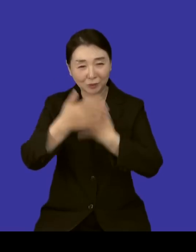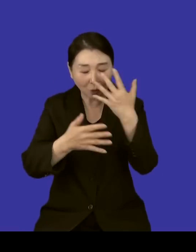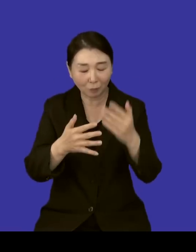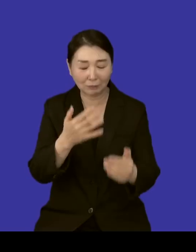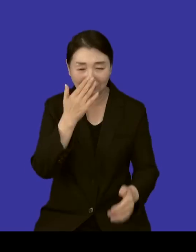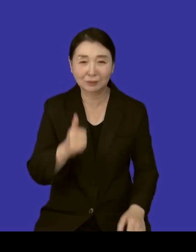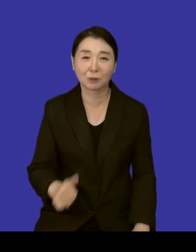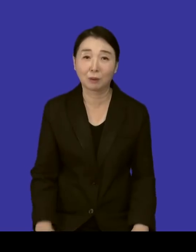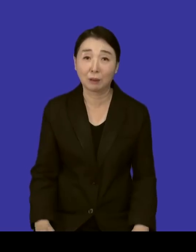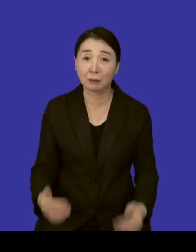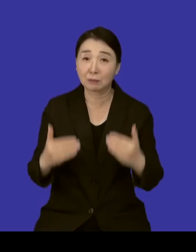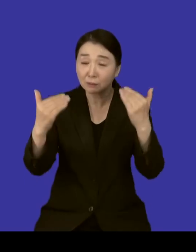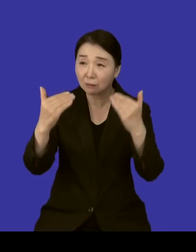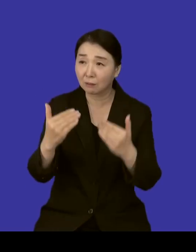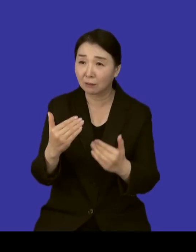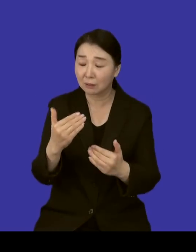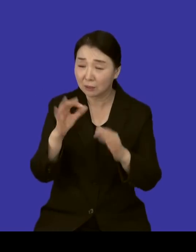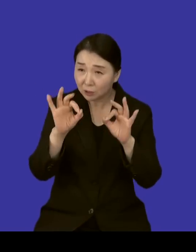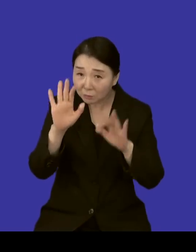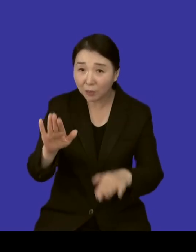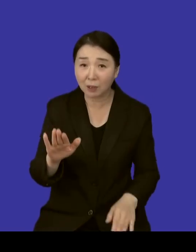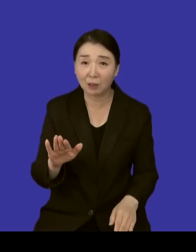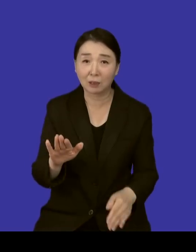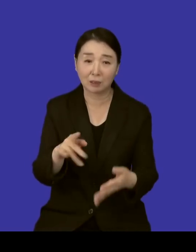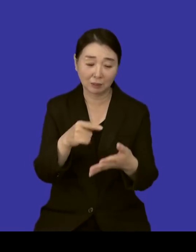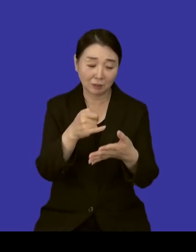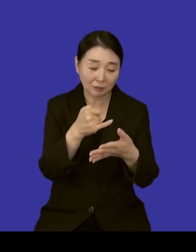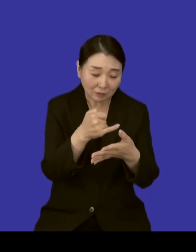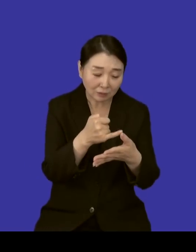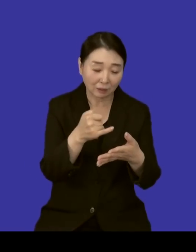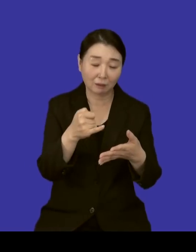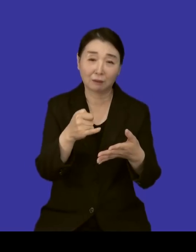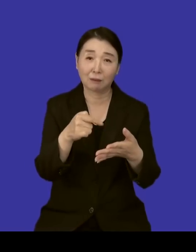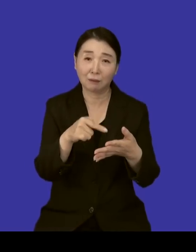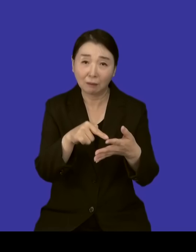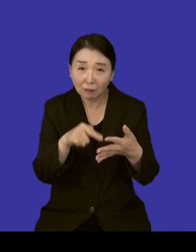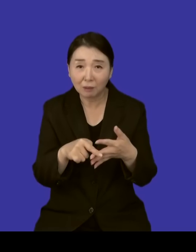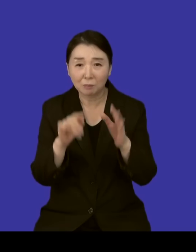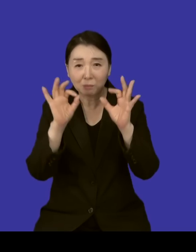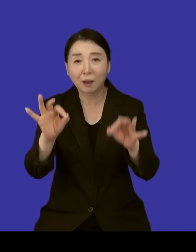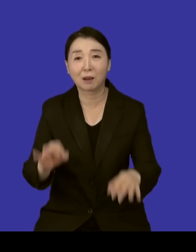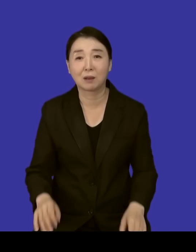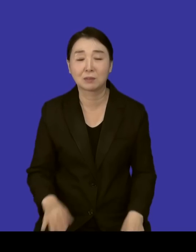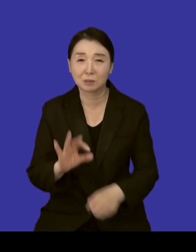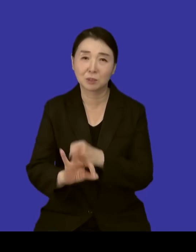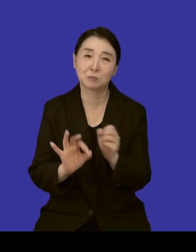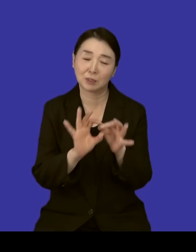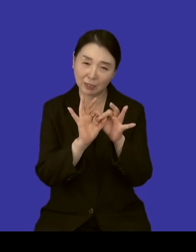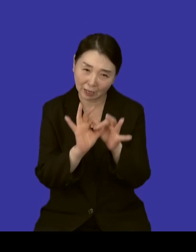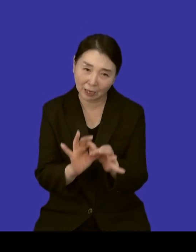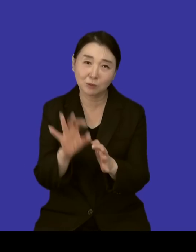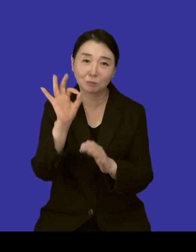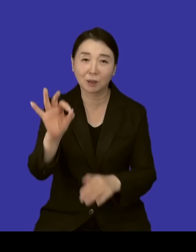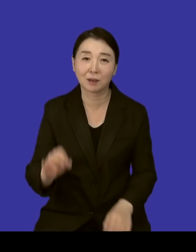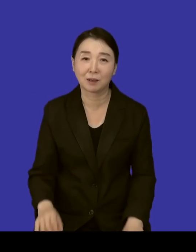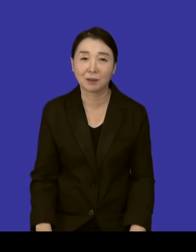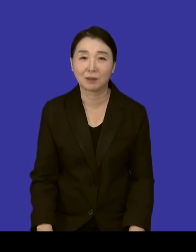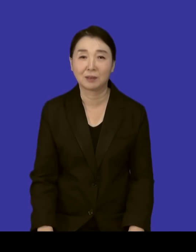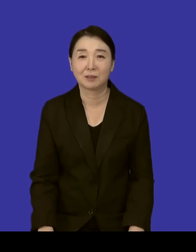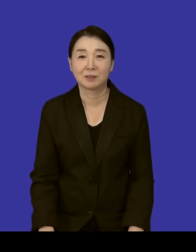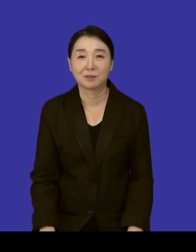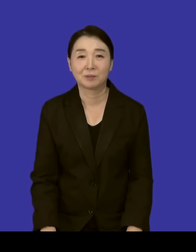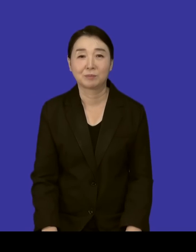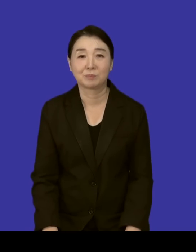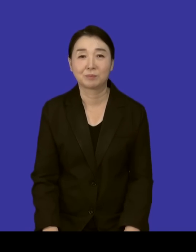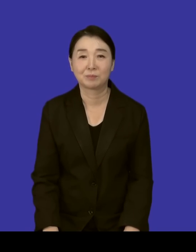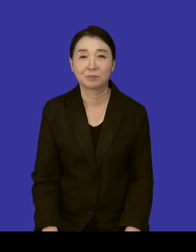봐요? 아니 큰애가 봤죠. 네. 둘째가 보죠. 이 셋째가 또 보잖아요. 겨울. 지금 10년 동안 보고 있어요. 저는. 지금 엘사 결혼했어요. 그런데 엘사